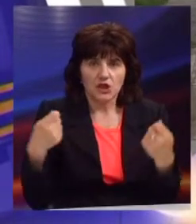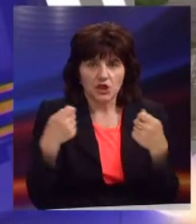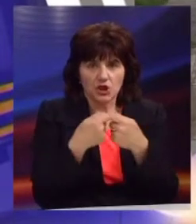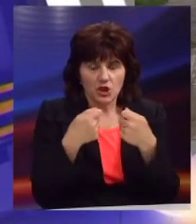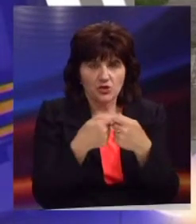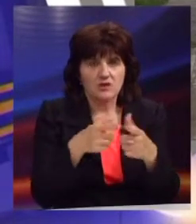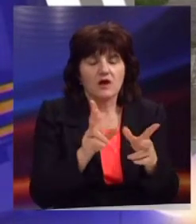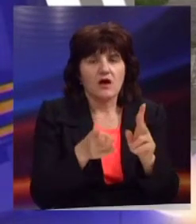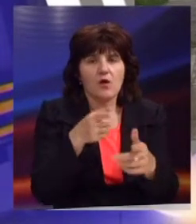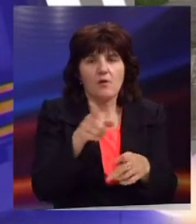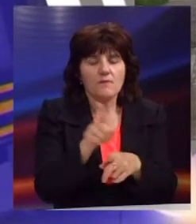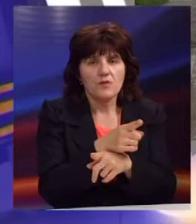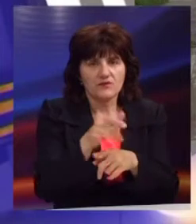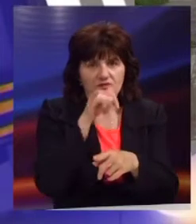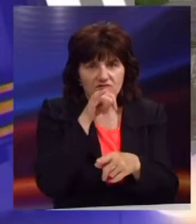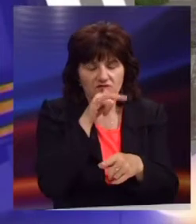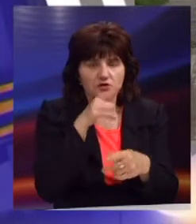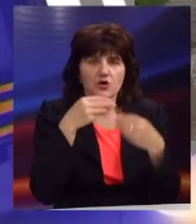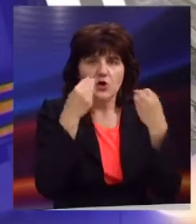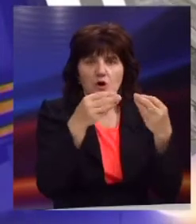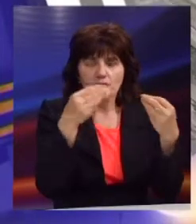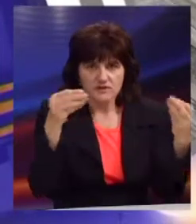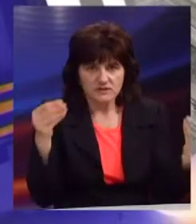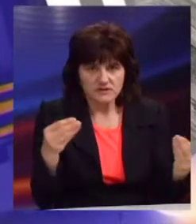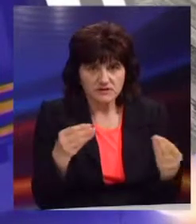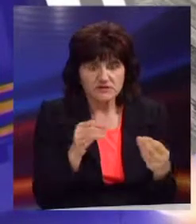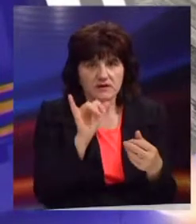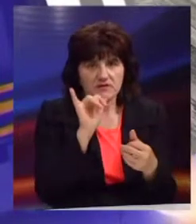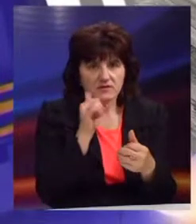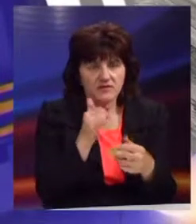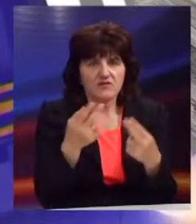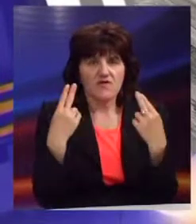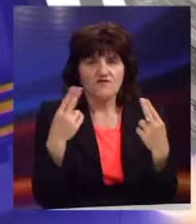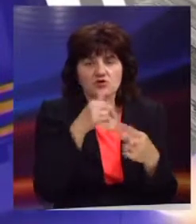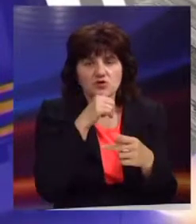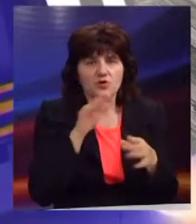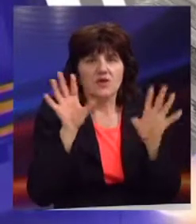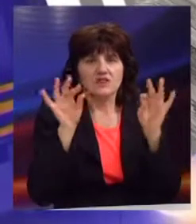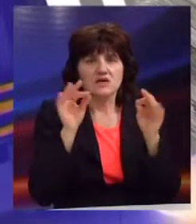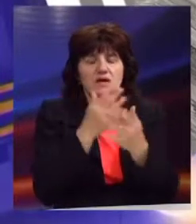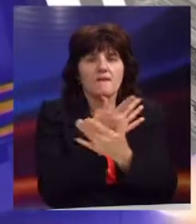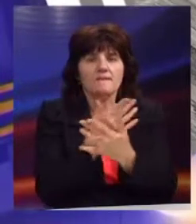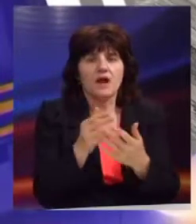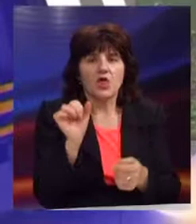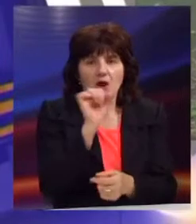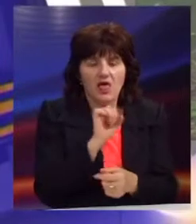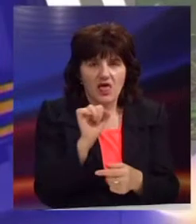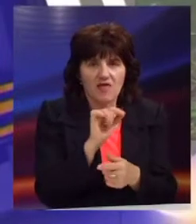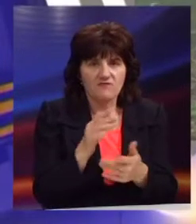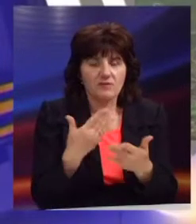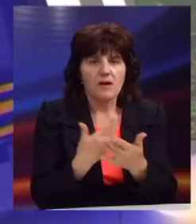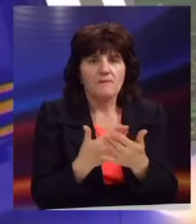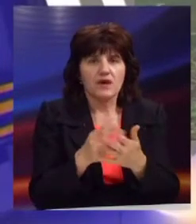Dodatna mera sanacije je biomanipulacija, objašnjavaju stručnjaci. Neophodnih 10 miliona evra može da se obezbedi preko